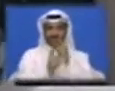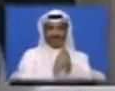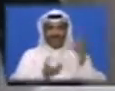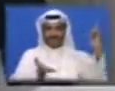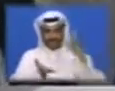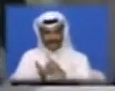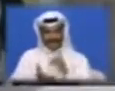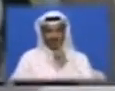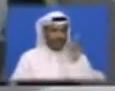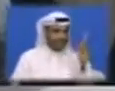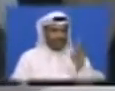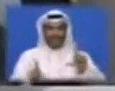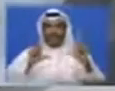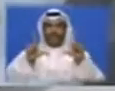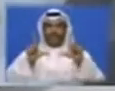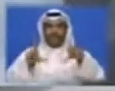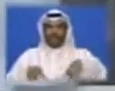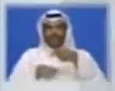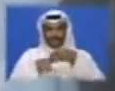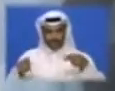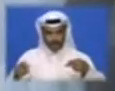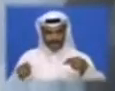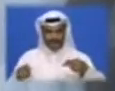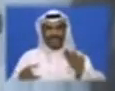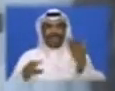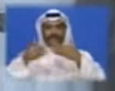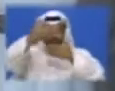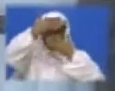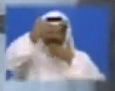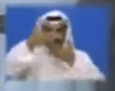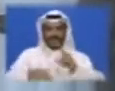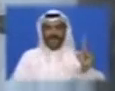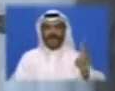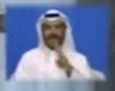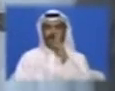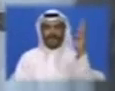وزيارات. كريم القرقوري، تلفزيون دولة الكويت، الرباط.